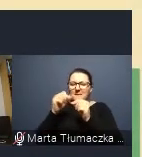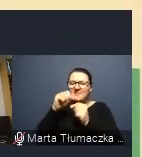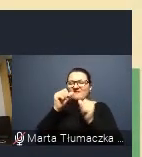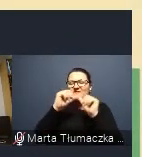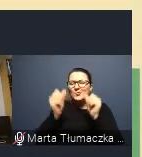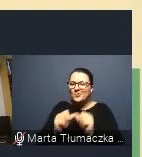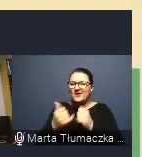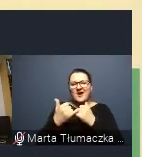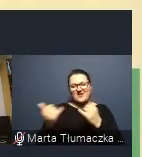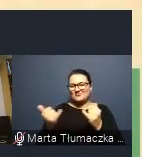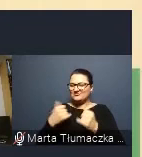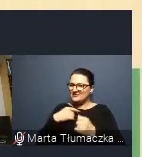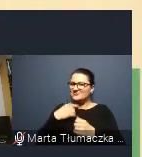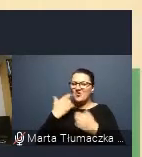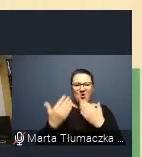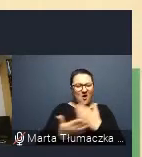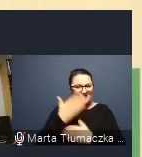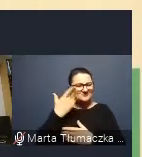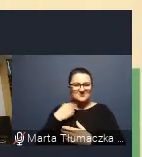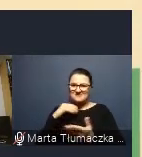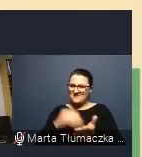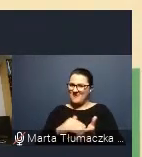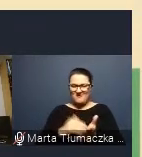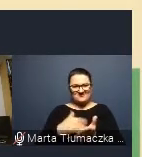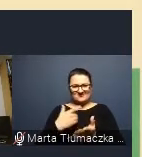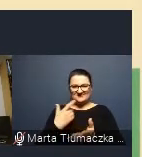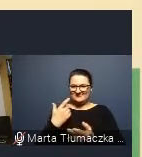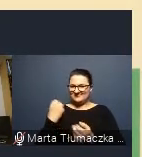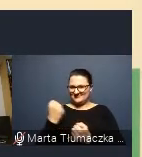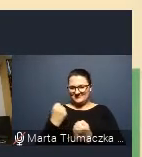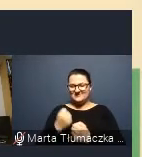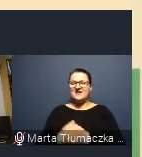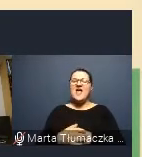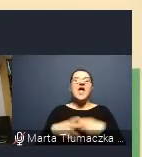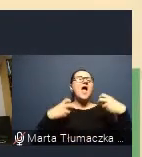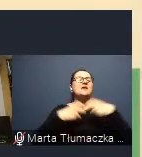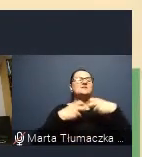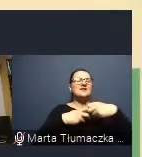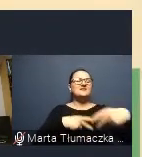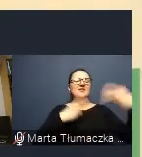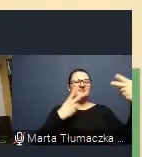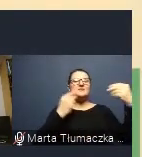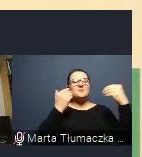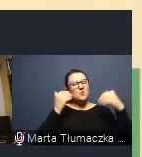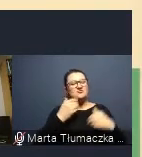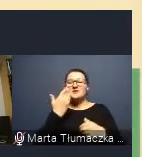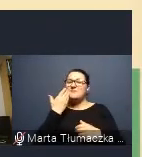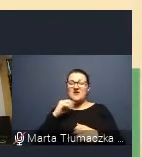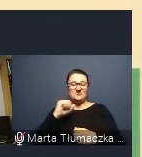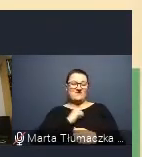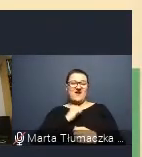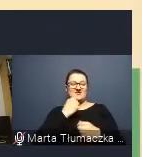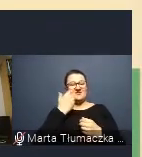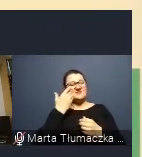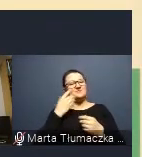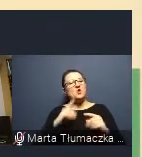gadżetów, no to okazało się, że jest bardzo przydatne. Na online'ach można było bardzo fajnie